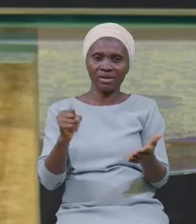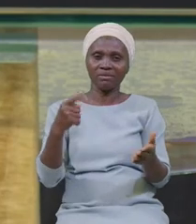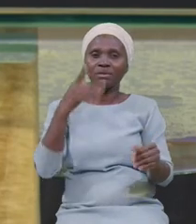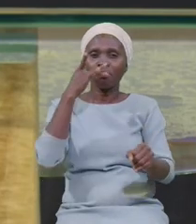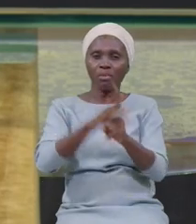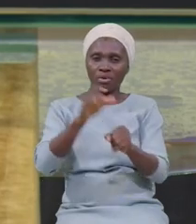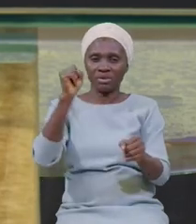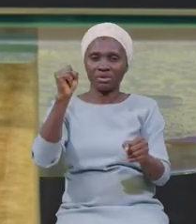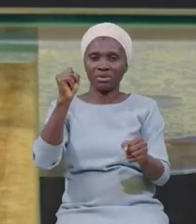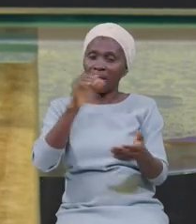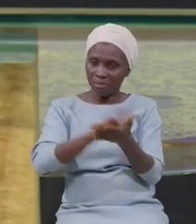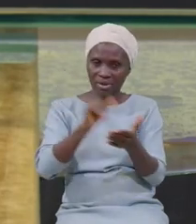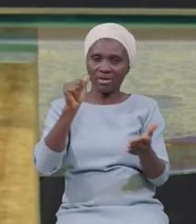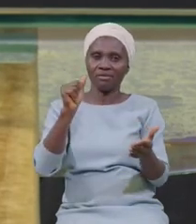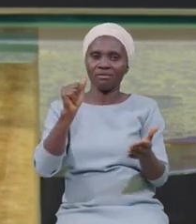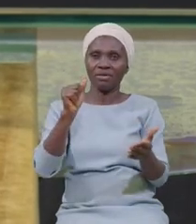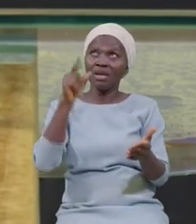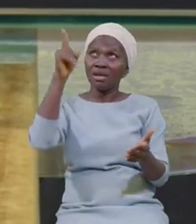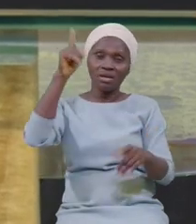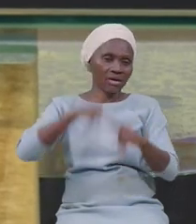Croyez à ces promesses infaillibles.